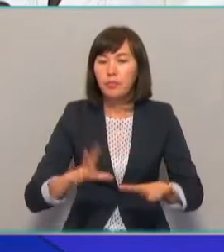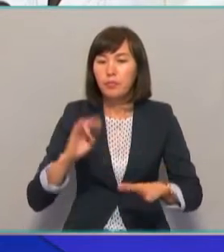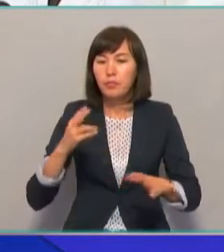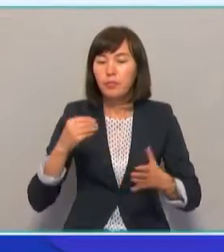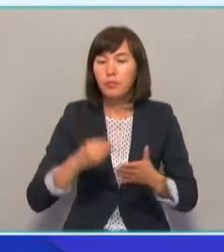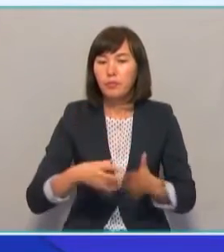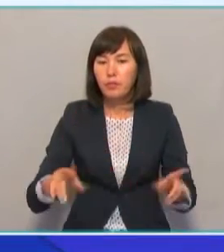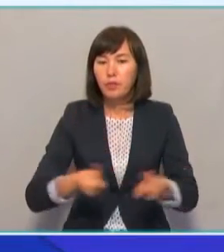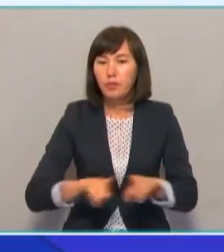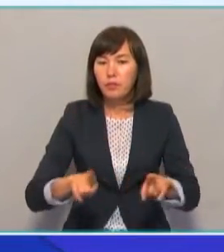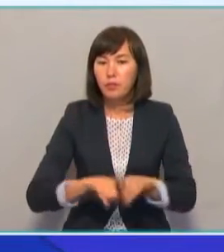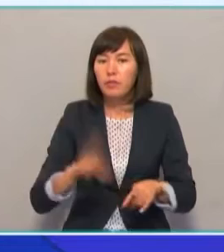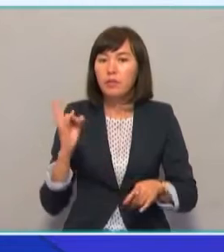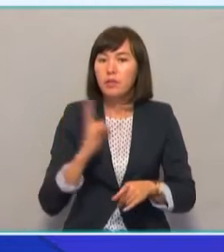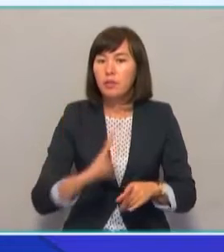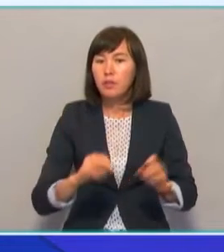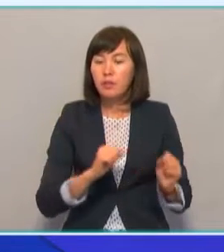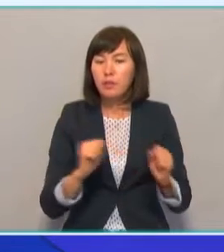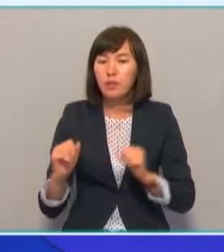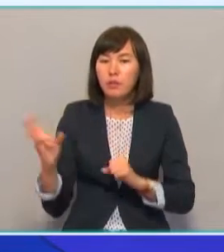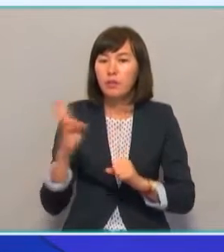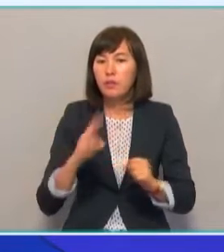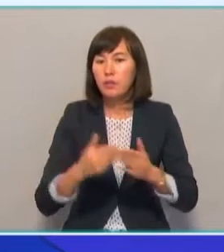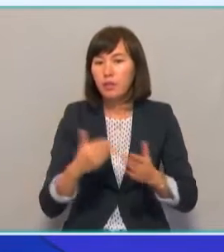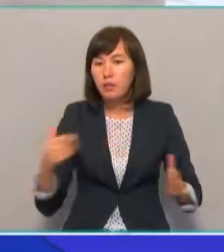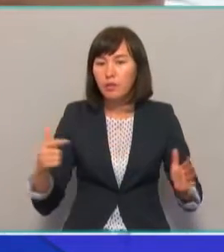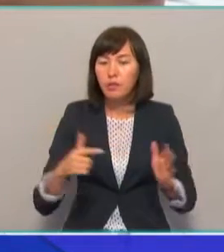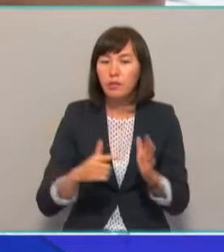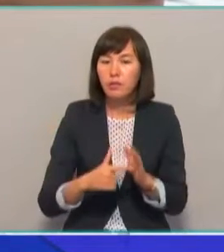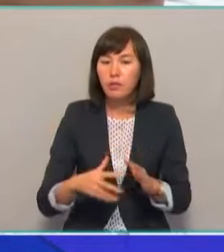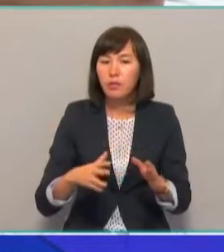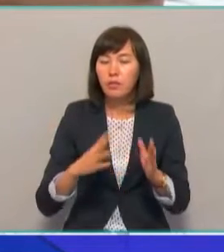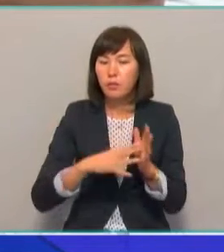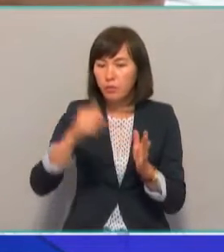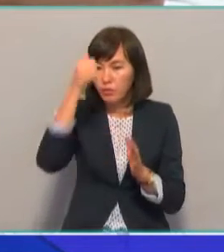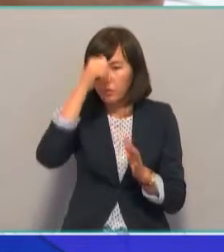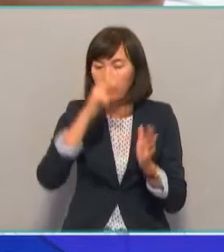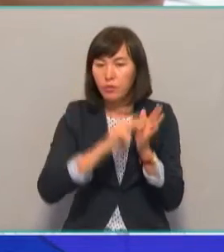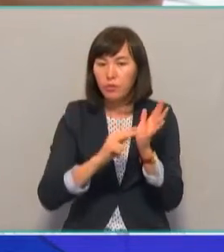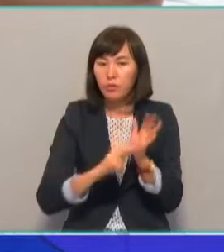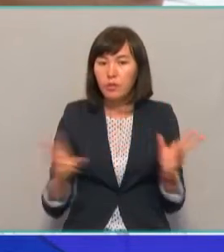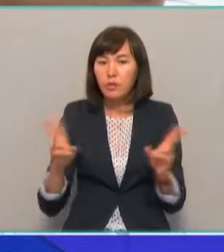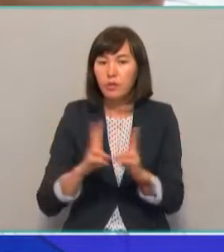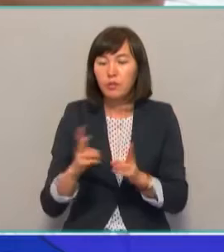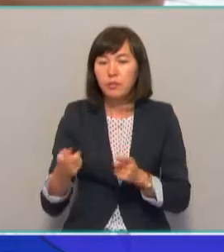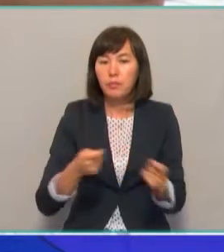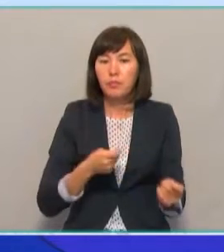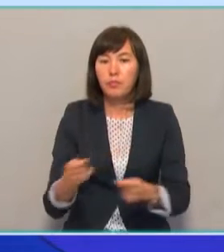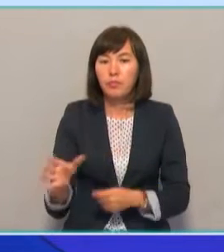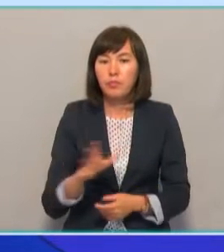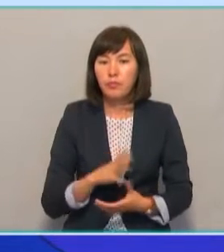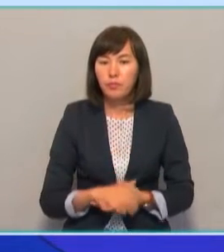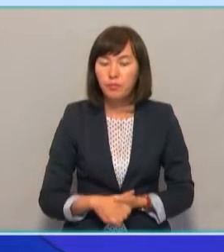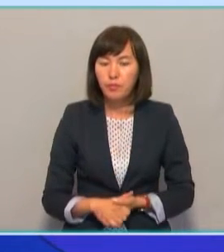ұлттық құндылықтарды насихаттау діни экстремизм мен терроризмнің алдын алу мақсатында 9 айда 88 кездесу ұйымдастырылған.